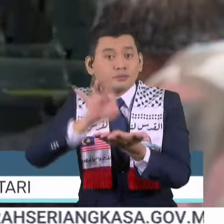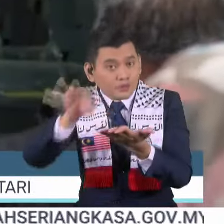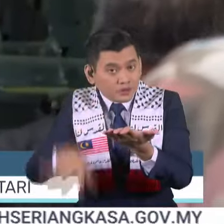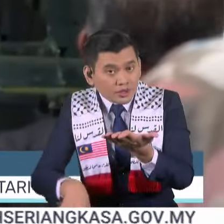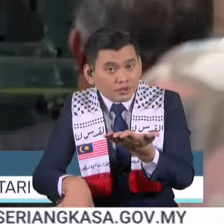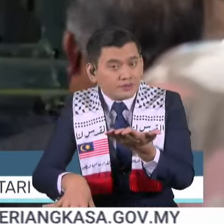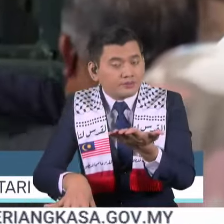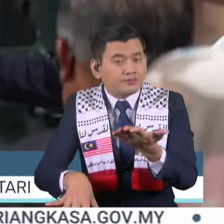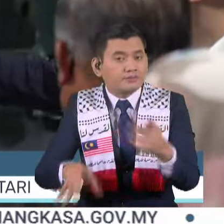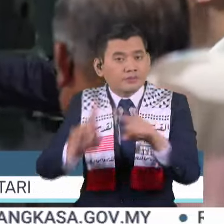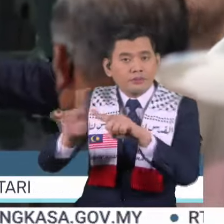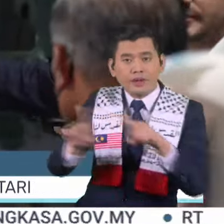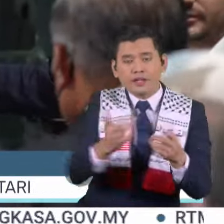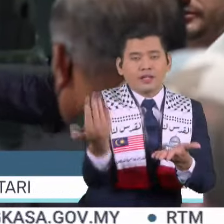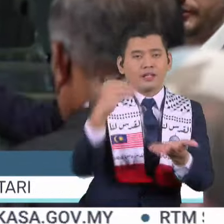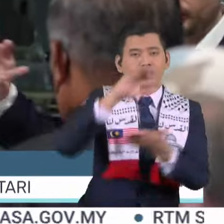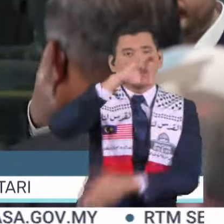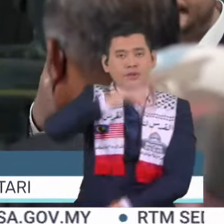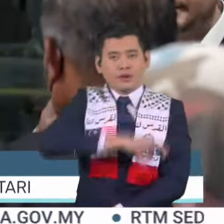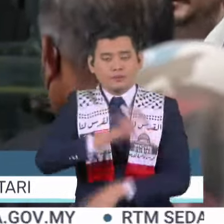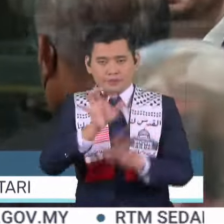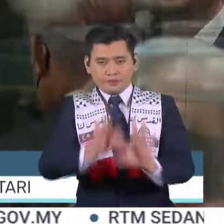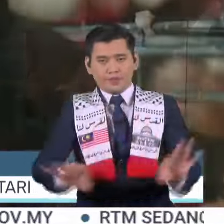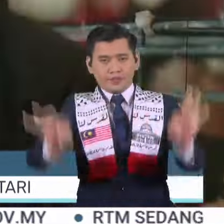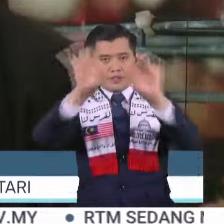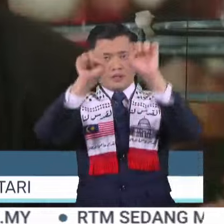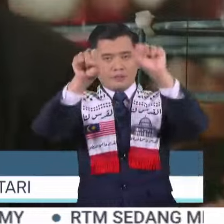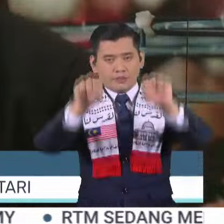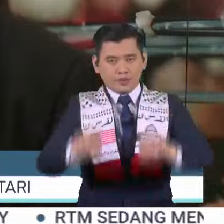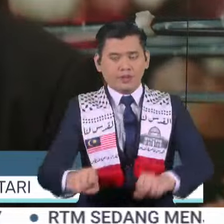Yang paling penting ialah dia merendahkan